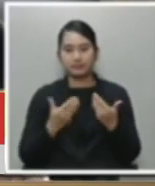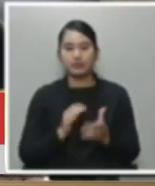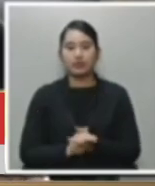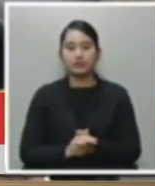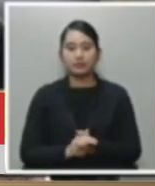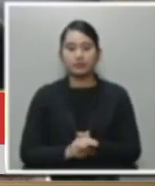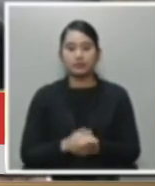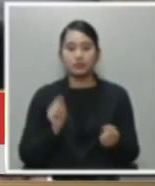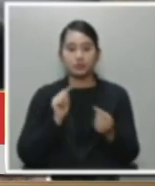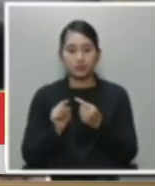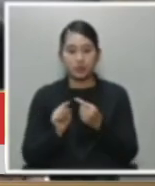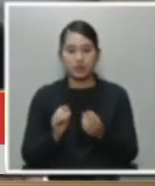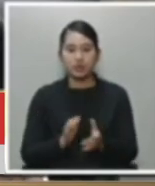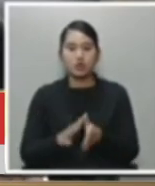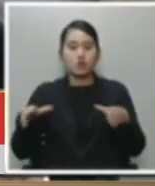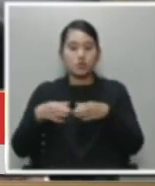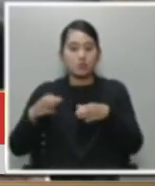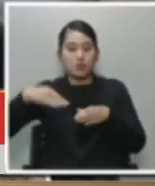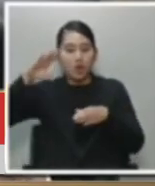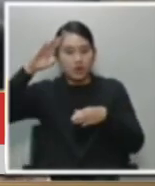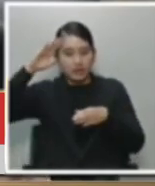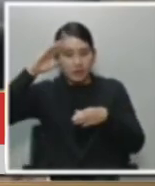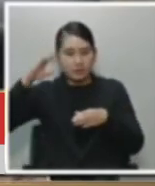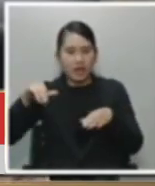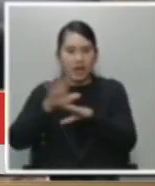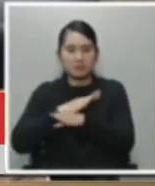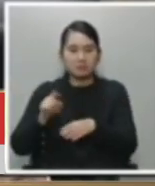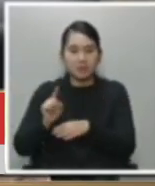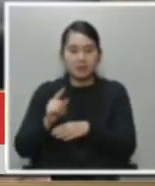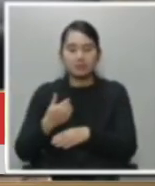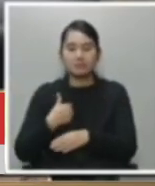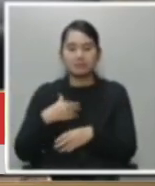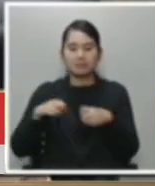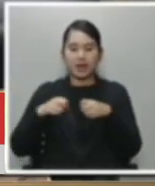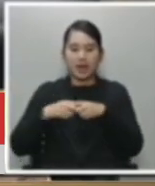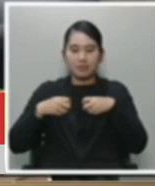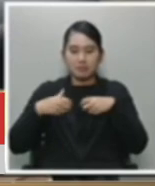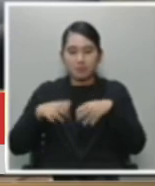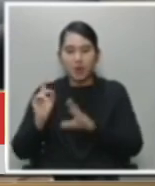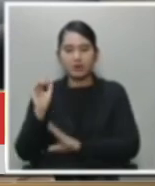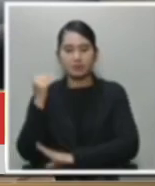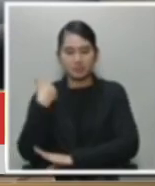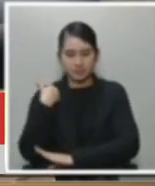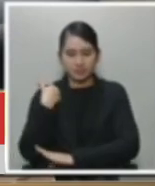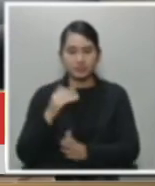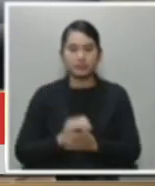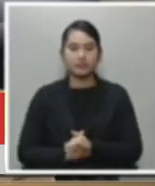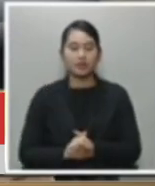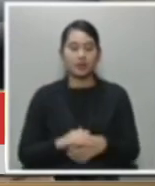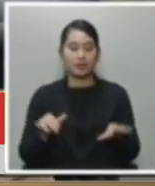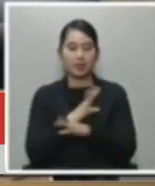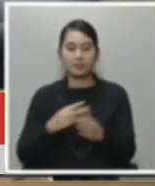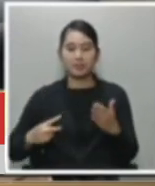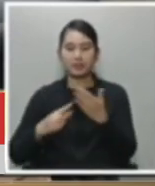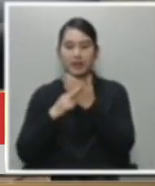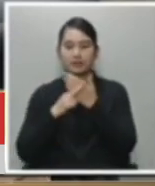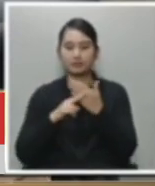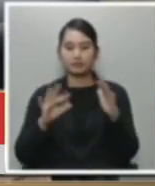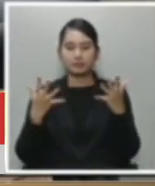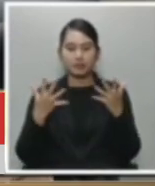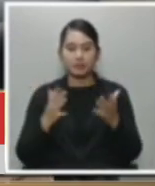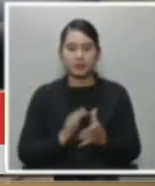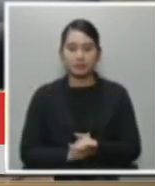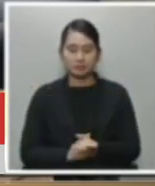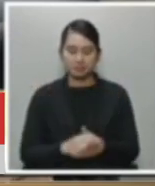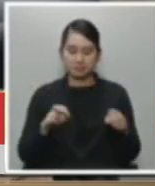ากความละหลวมของกองทัพในการขาดประสิทธิภาพปล่อยให้เหตุการณ์เช่นนี้เกิดขึ้นโดยไม่ระงับเหตุไปก่อนจึ